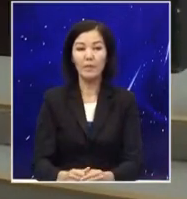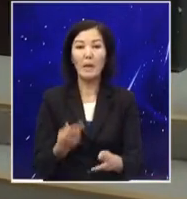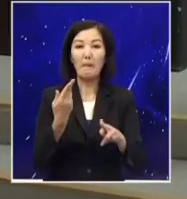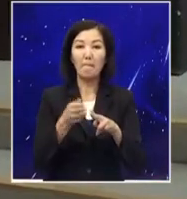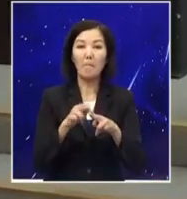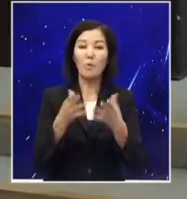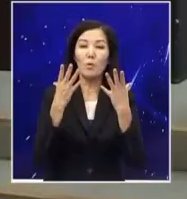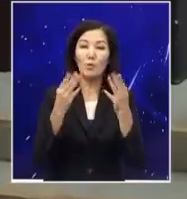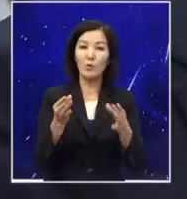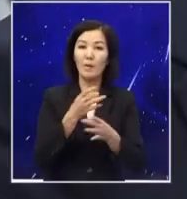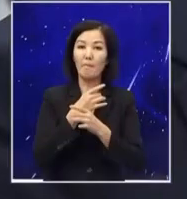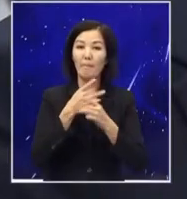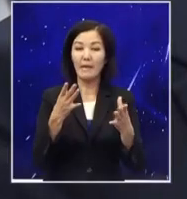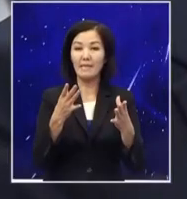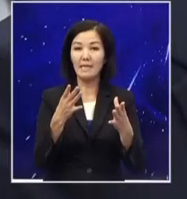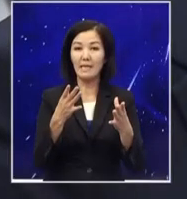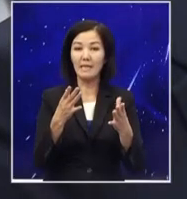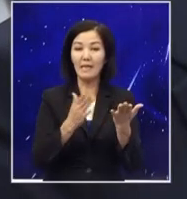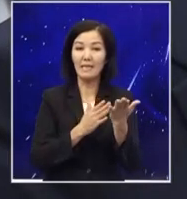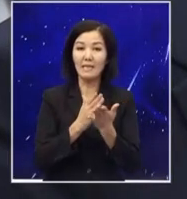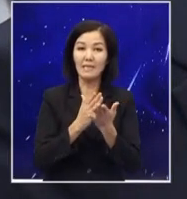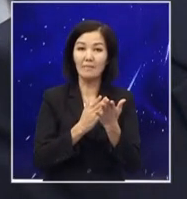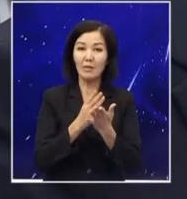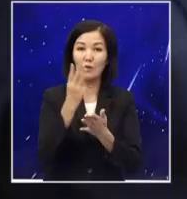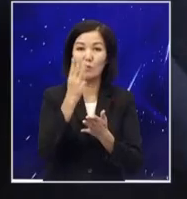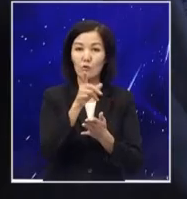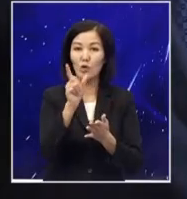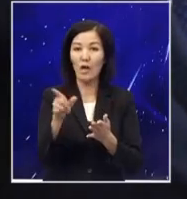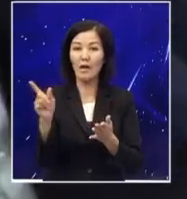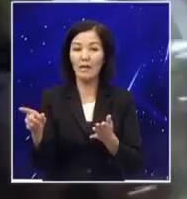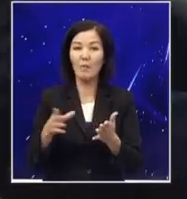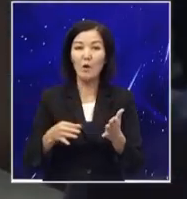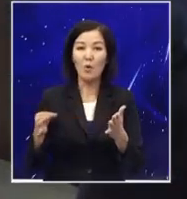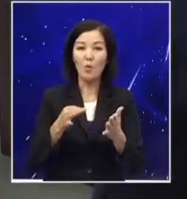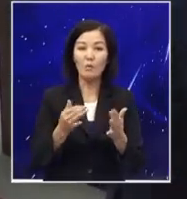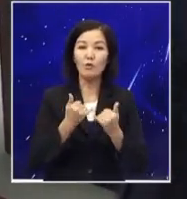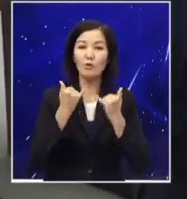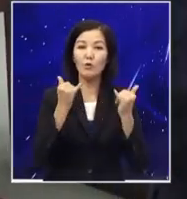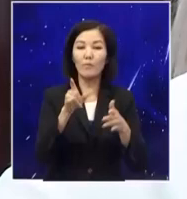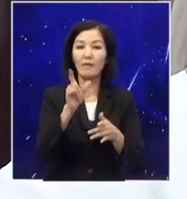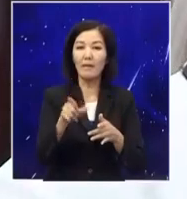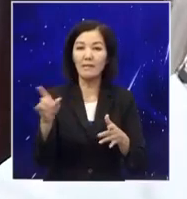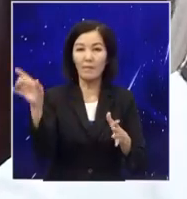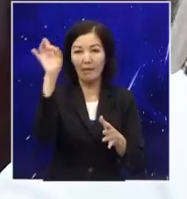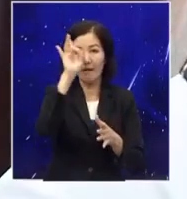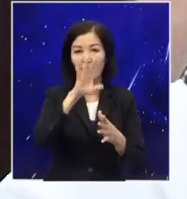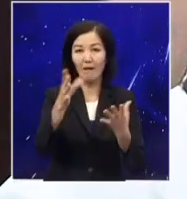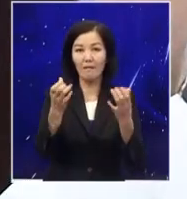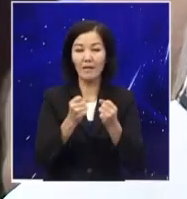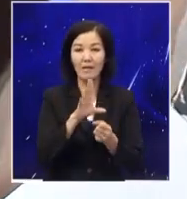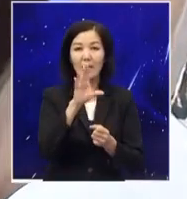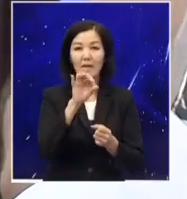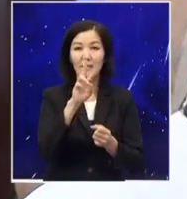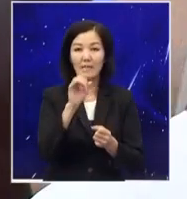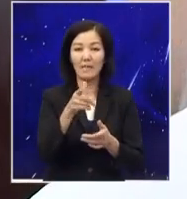мәдениет қызметкерлерінің жұлдызы тіптен жанды. Саланың үш бірдей қызметкері облыстың құрметті азаматы атанды. Серік Нұрқалық,